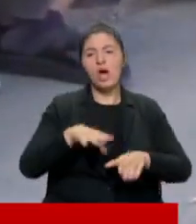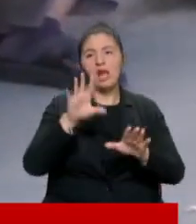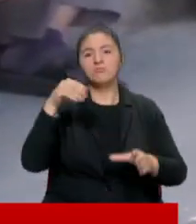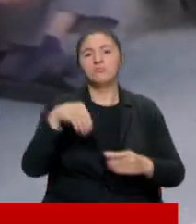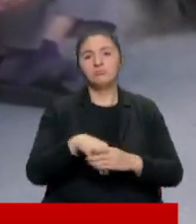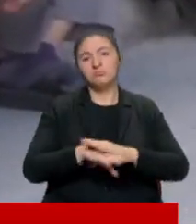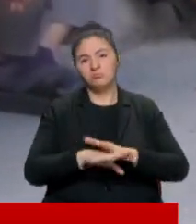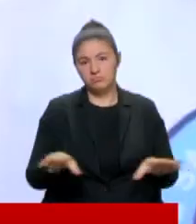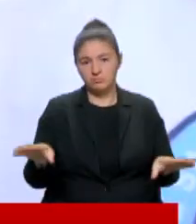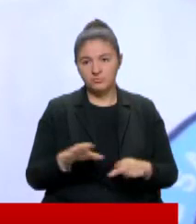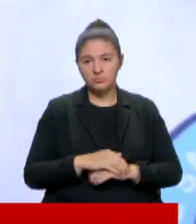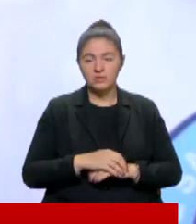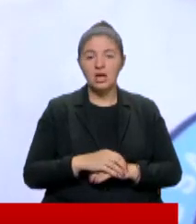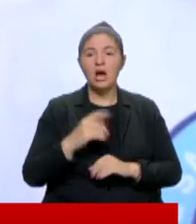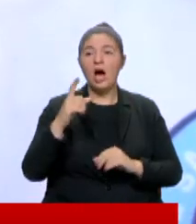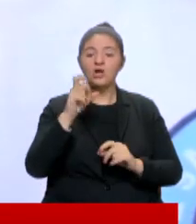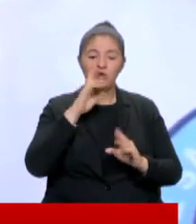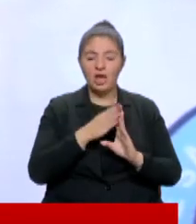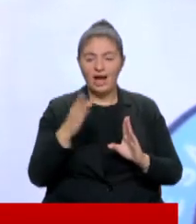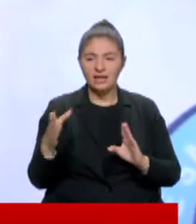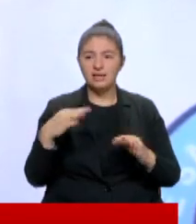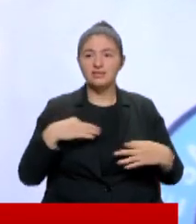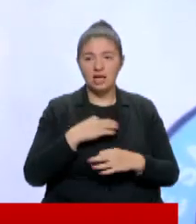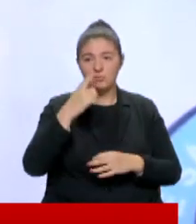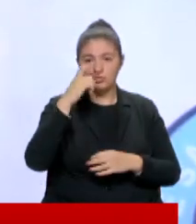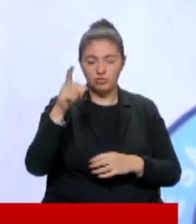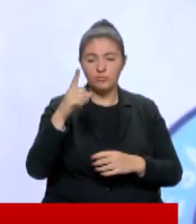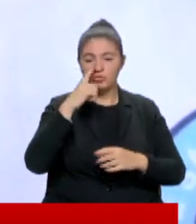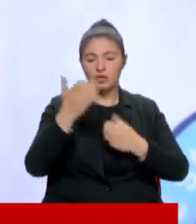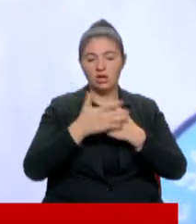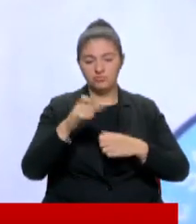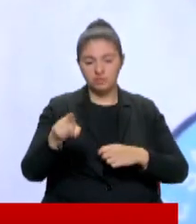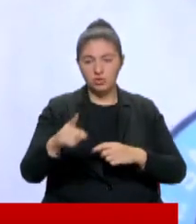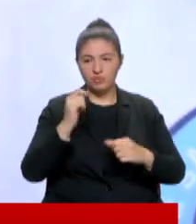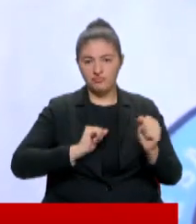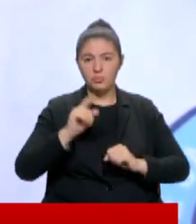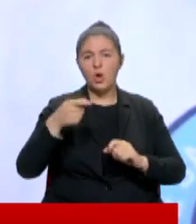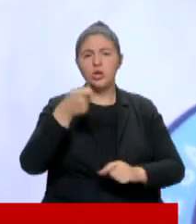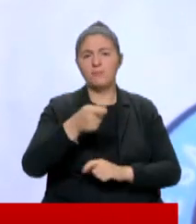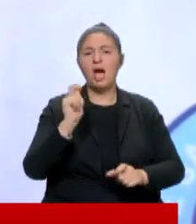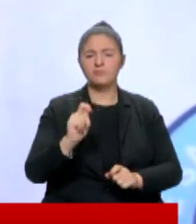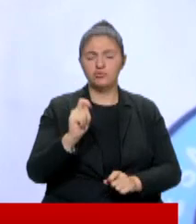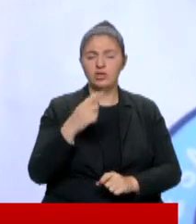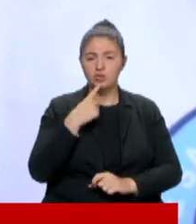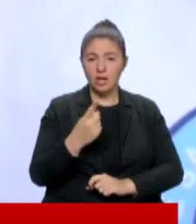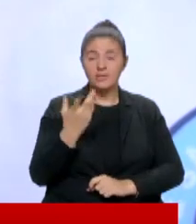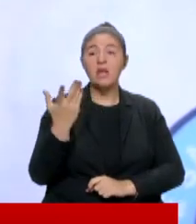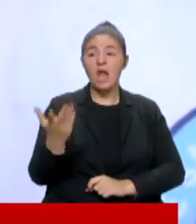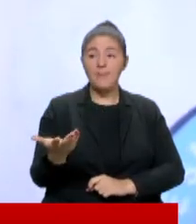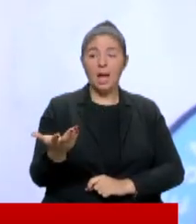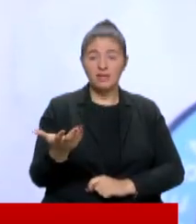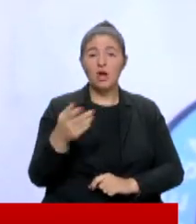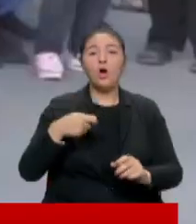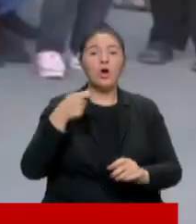eylemi durdurmuşlardı ay sonuna kadar Sayın rektör Hoca ve rektör yanlısı bu ödemelerin yapılacağını geçmesine rağmen